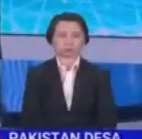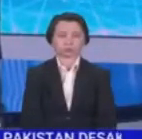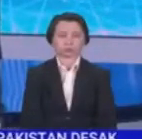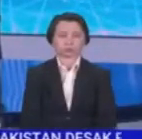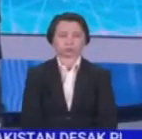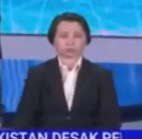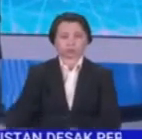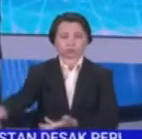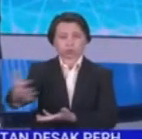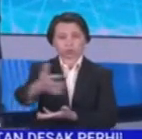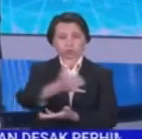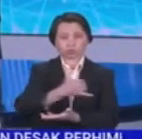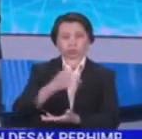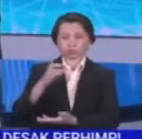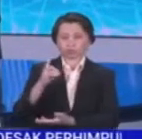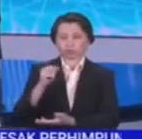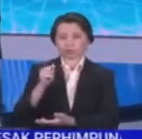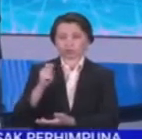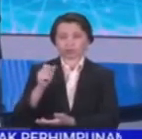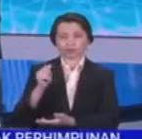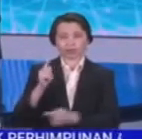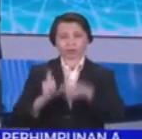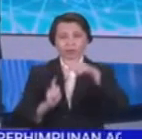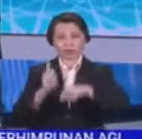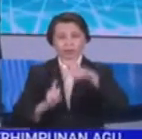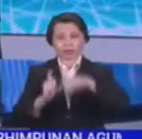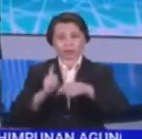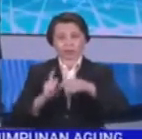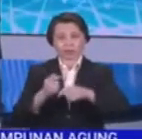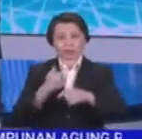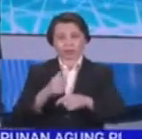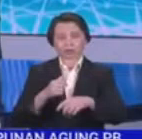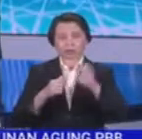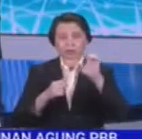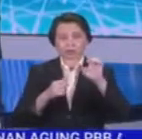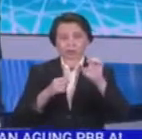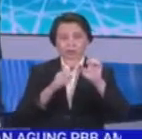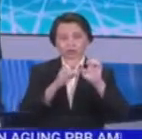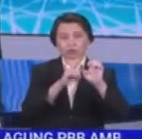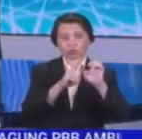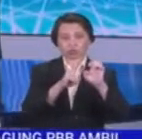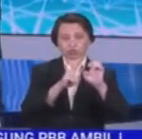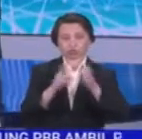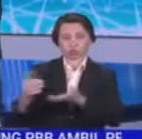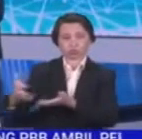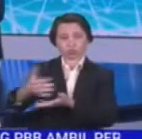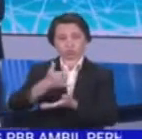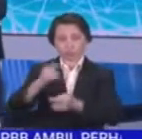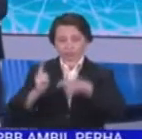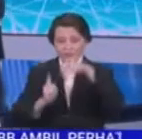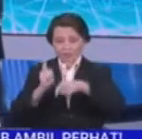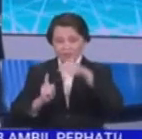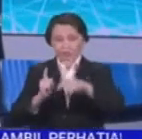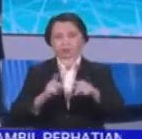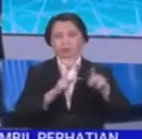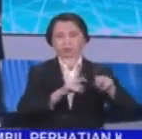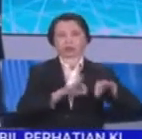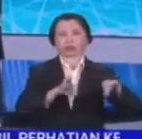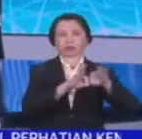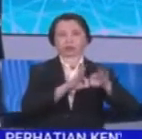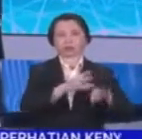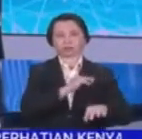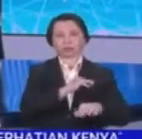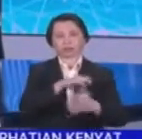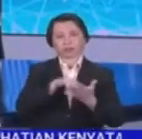Kumpul data dari universiti awam dan swasta, Edu Data, menjadi platform membekalkan maklumat kepada pihak berkepentingan. Menteri Pengajian